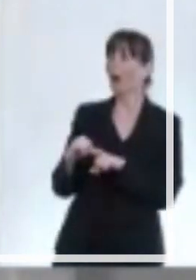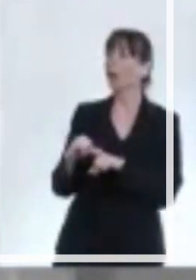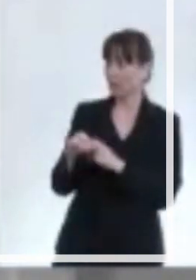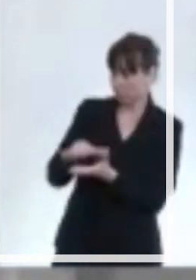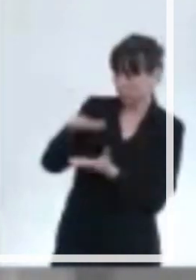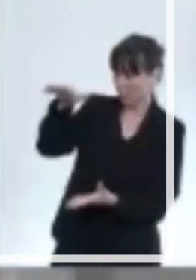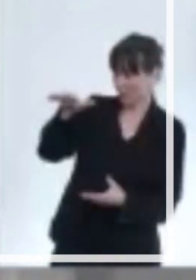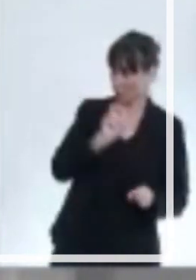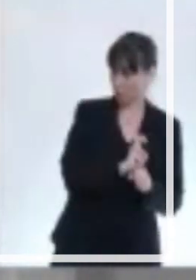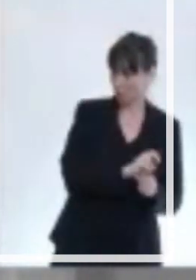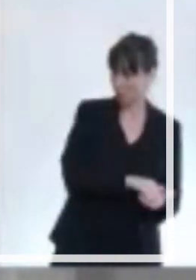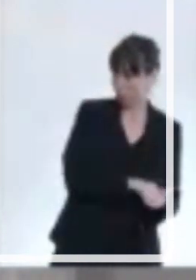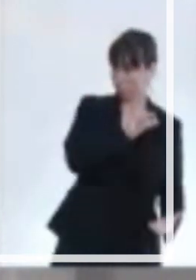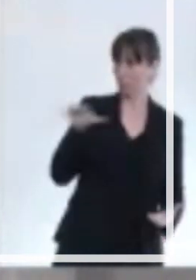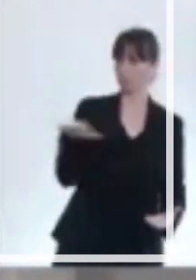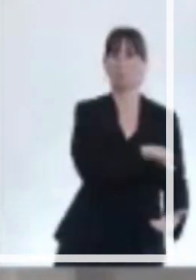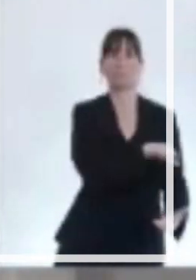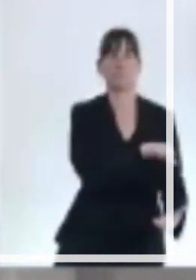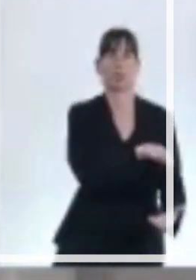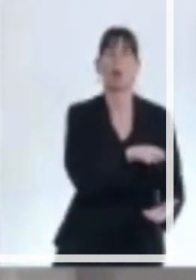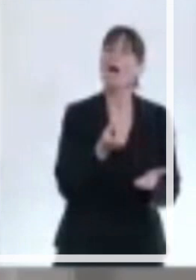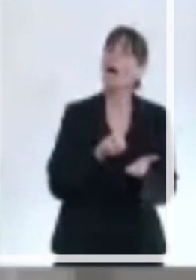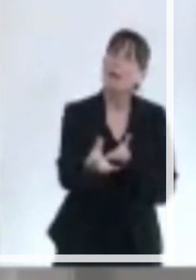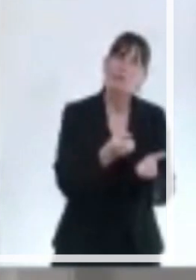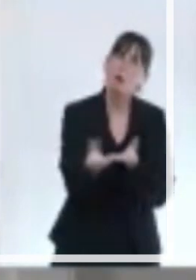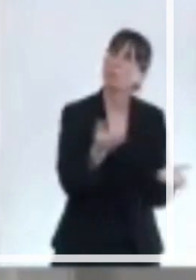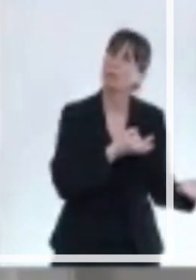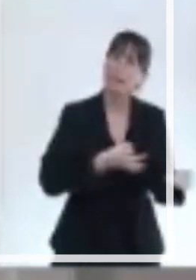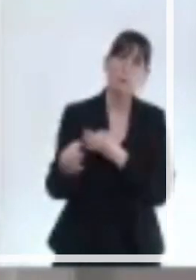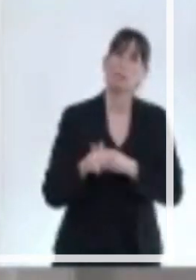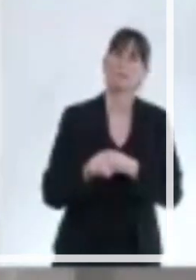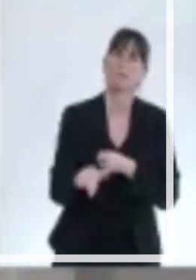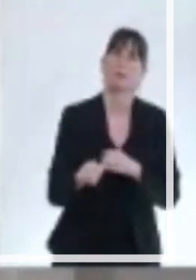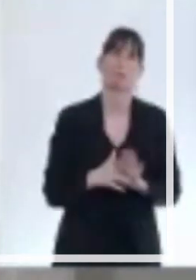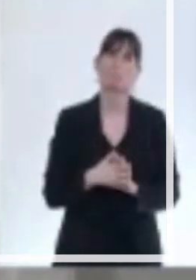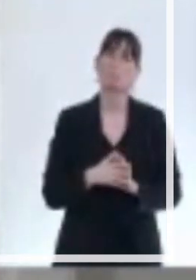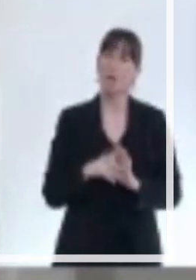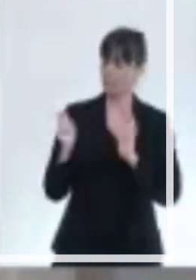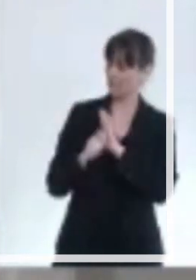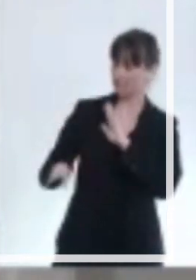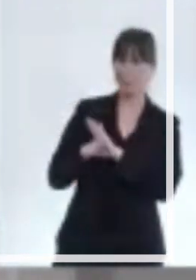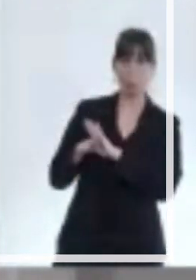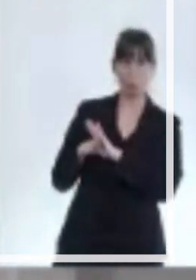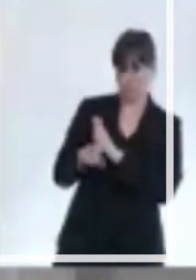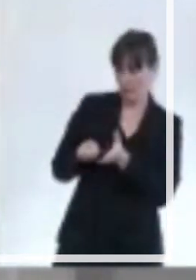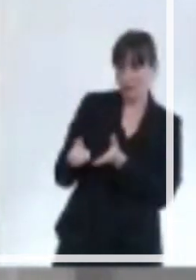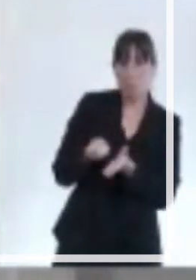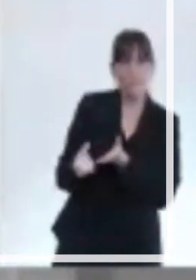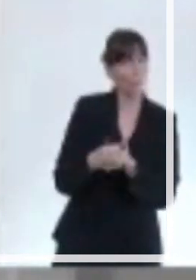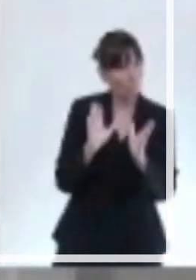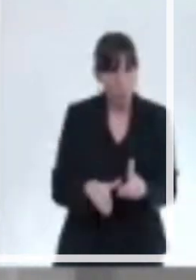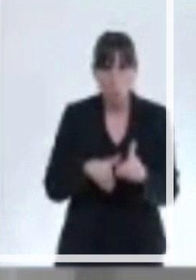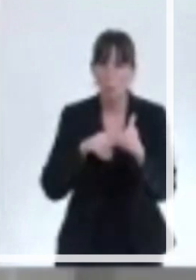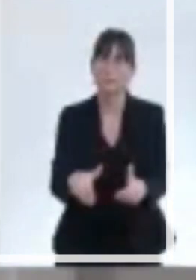français concernés nous vous tiendrons au courant régulièrement comme nous l'avons fait depuis le début sur l'état des importations l'état des stocks et l'état de la